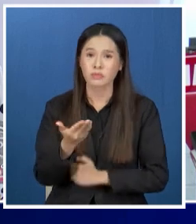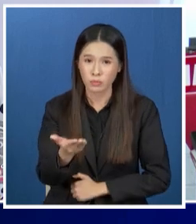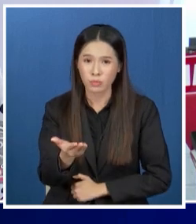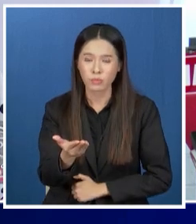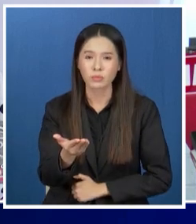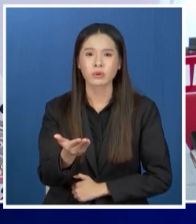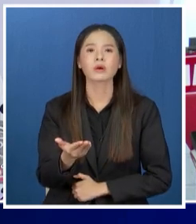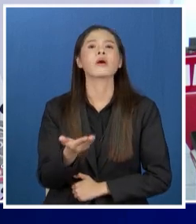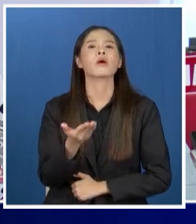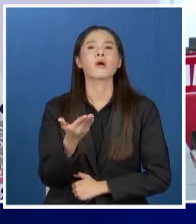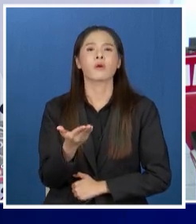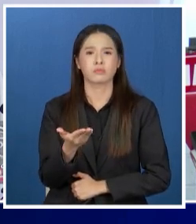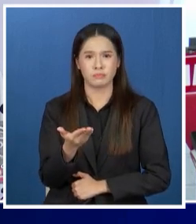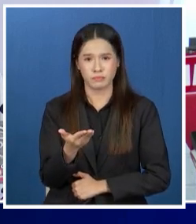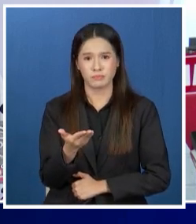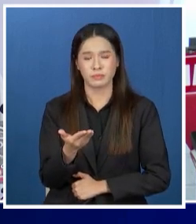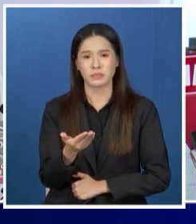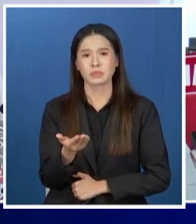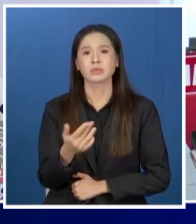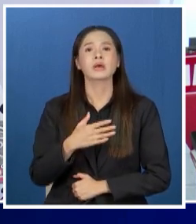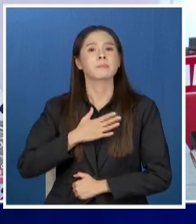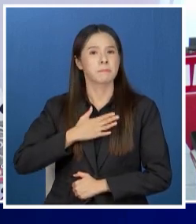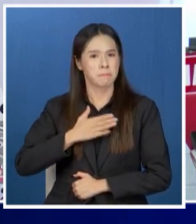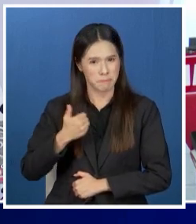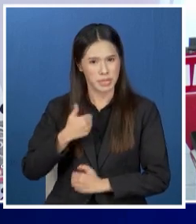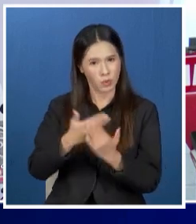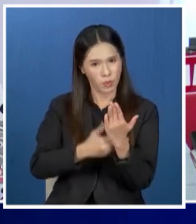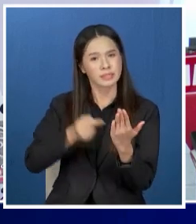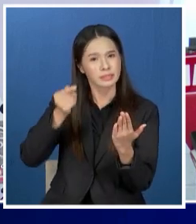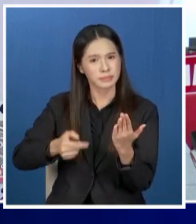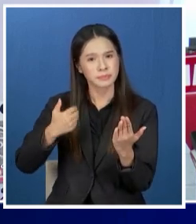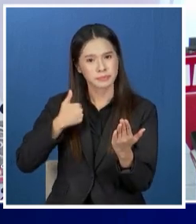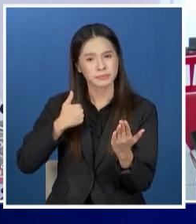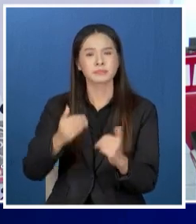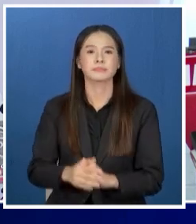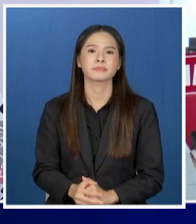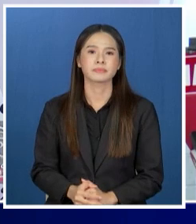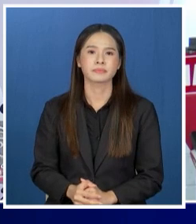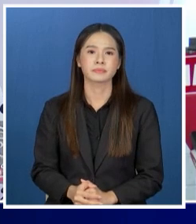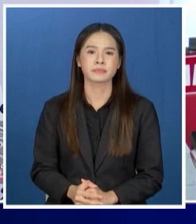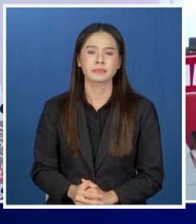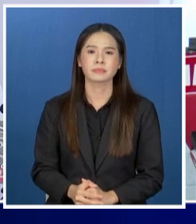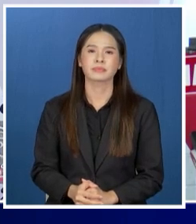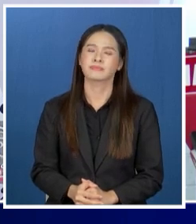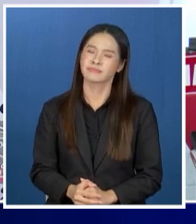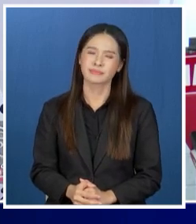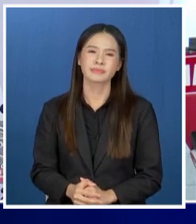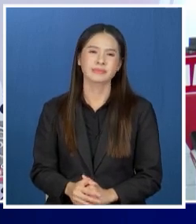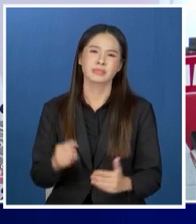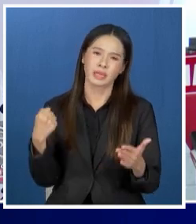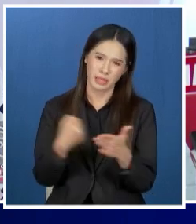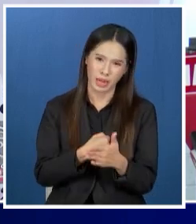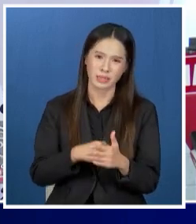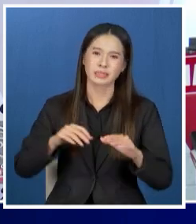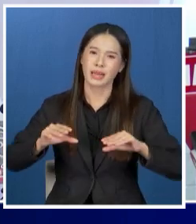ะแล้วก็ขอยืนยันอีกครั้งว่าทางหงทองเรามีลอตเตอรี่จริง ๆเสียดายไปนิดนึงนะฮะเสียดาย